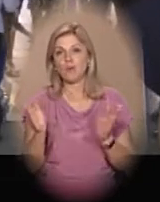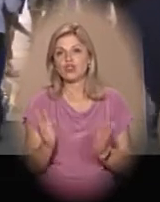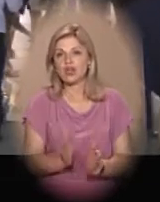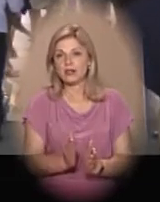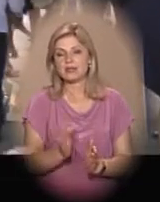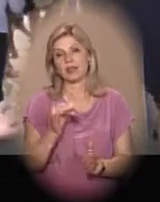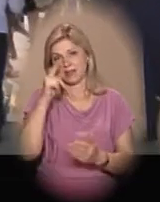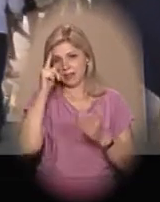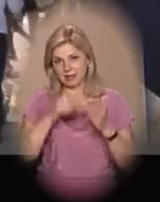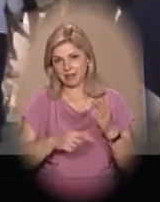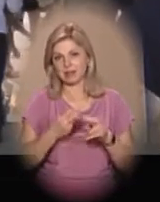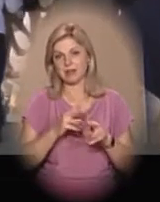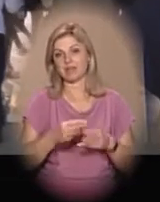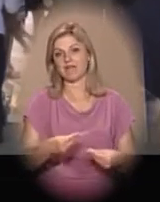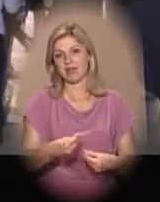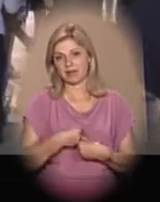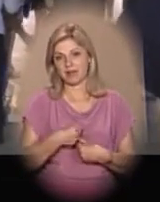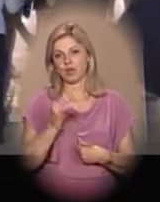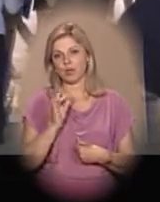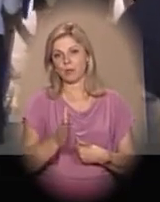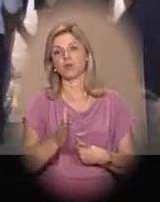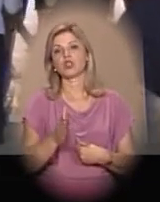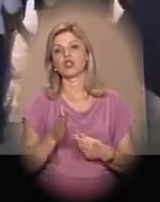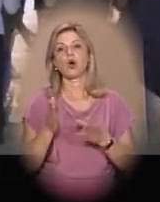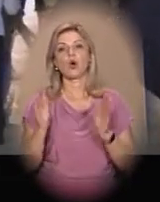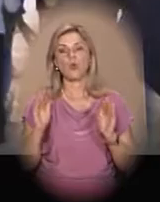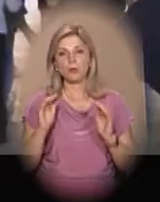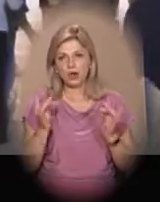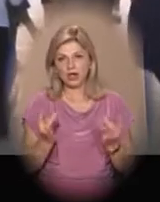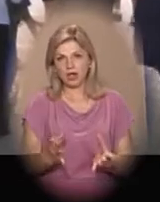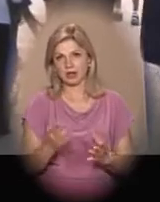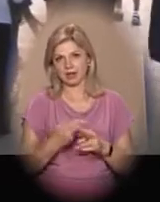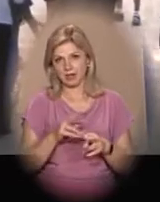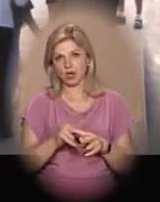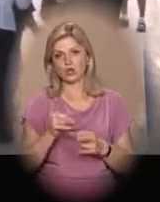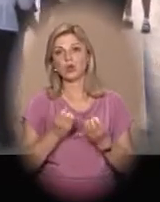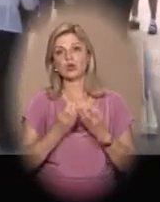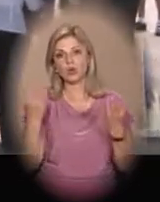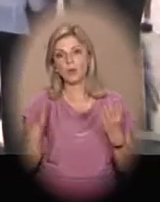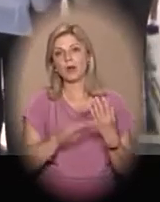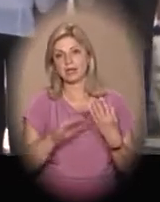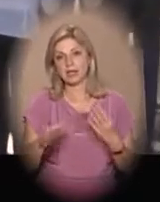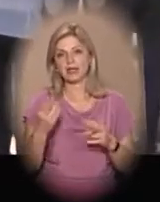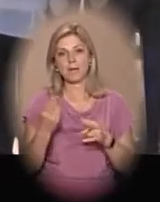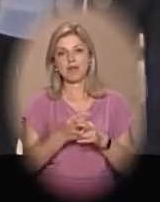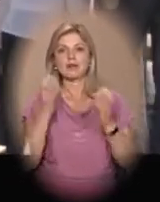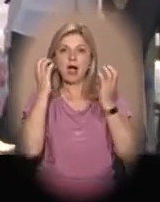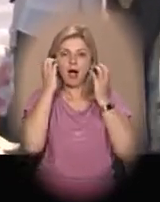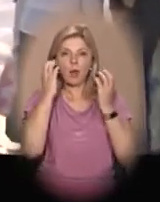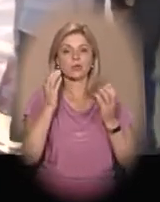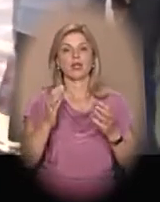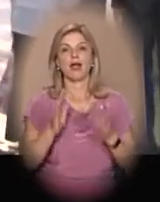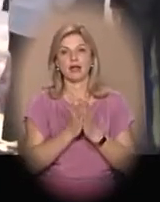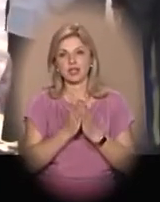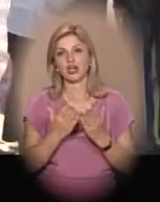надеюсь, что это будет вдохновлять и упрощать эту процедуру, чтобы днем снова родители вслух без аудиокниг или компьютерных игр